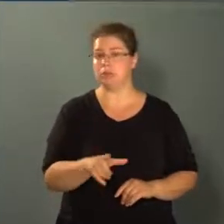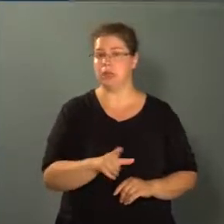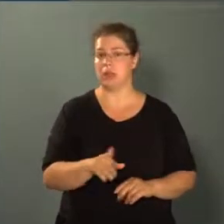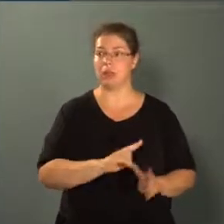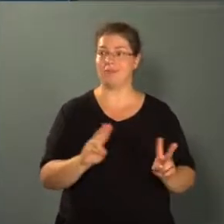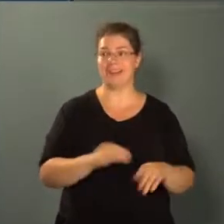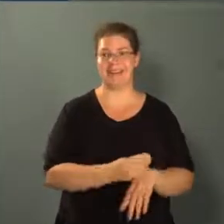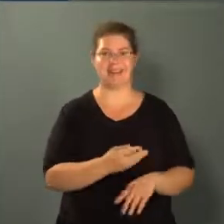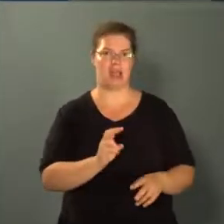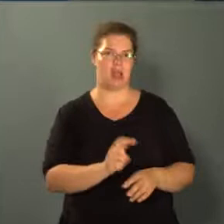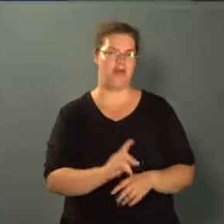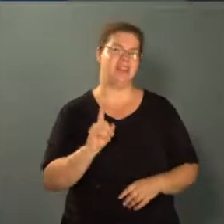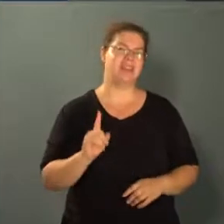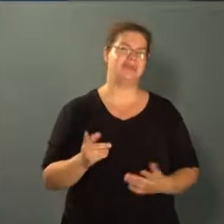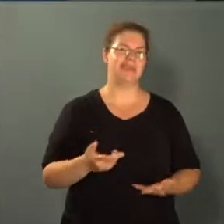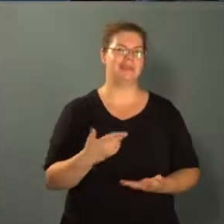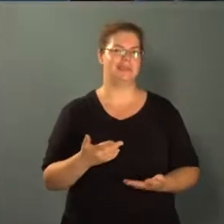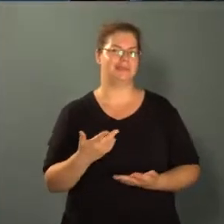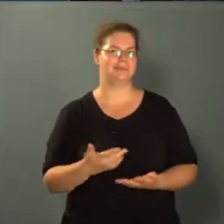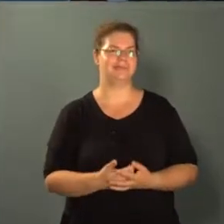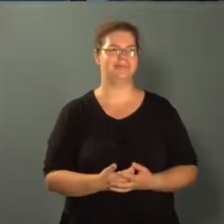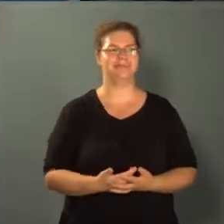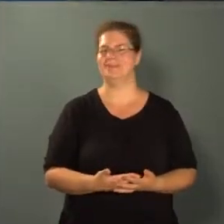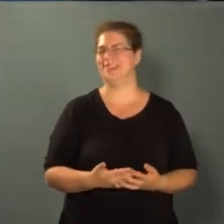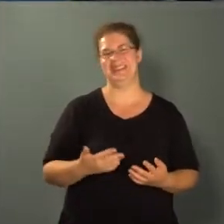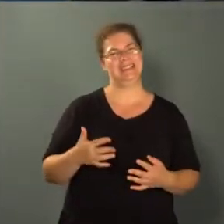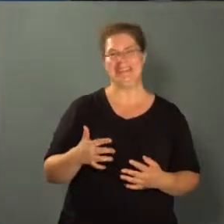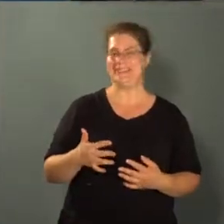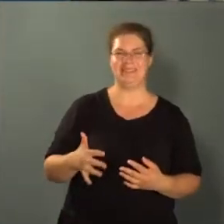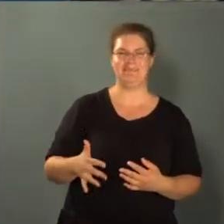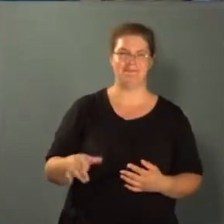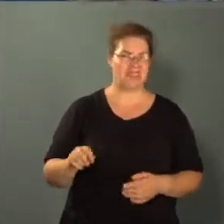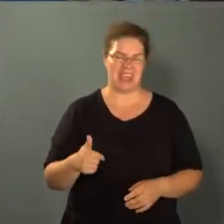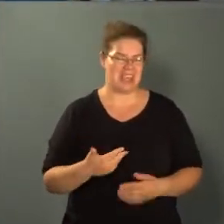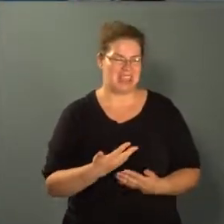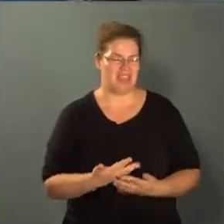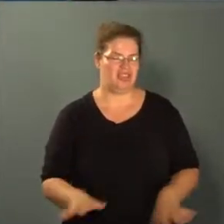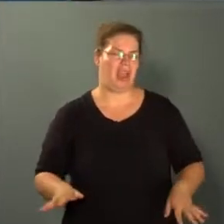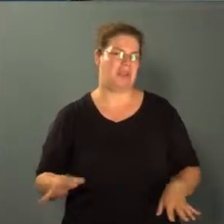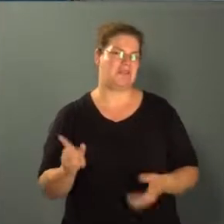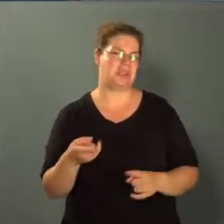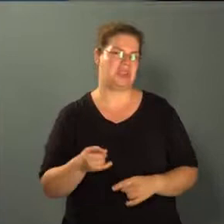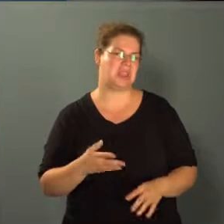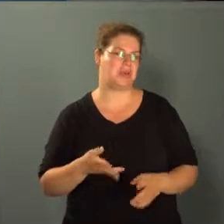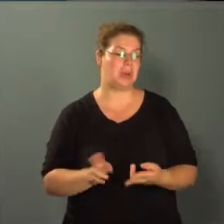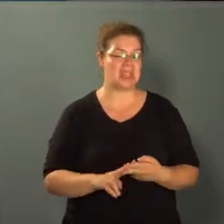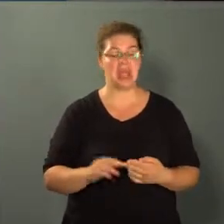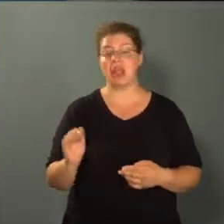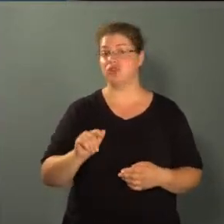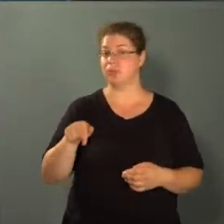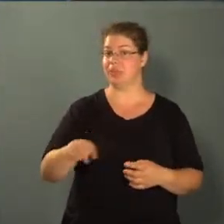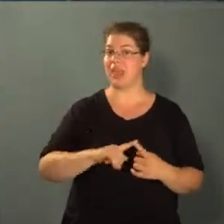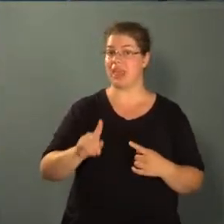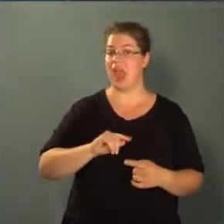érzéke hozzá. Ugyanakkor, hát nem, tehát egyik sem került zenei pályára. A kisebbik az ide